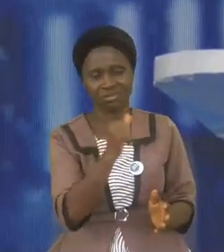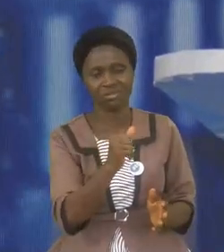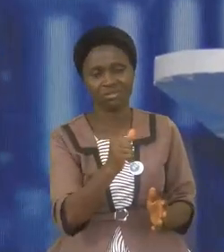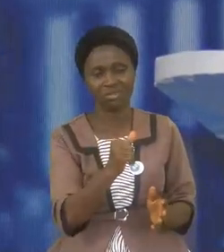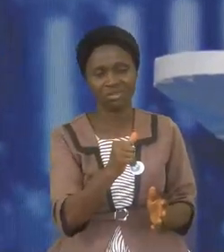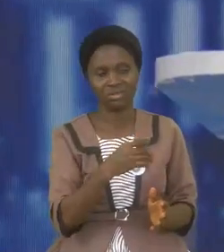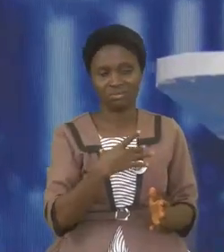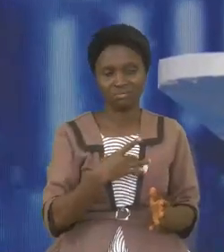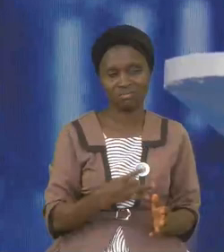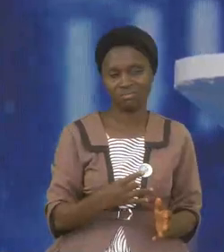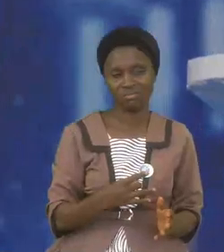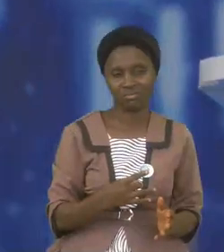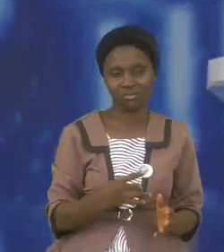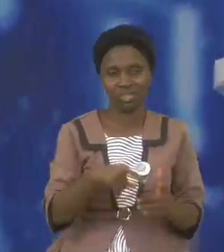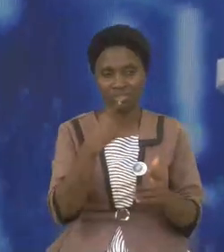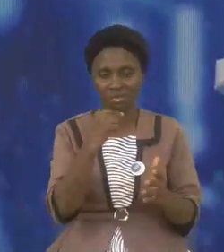voit le visage